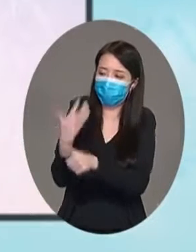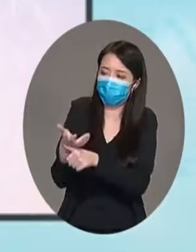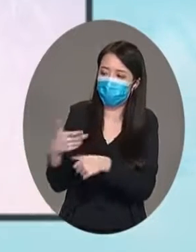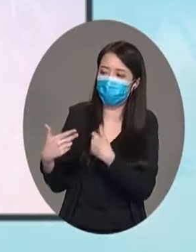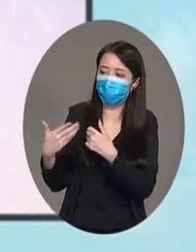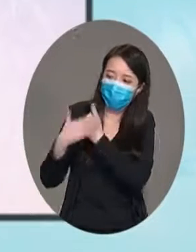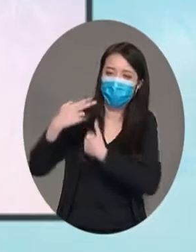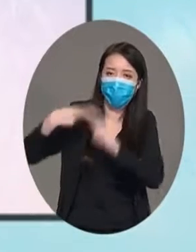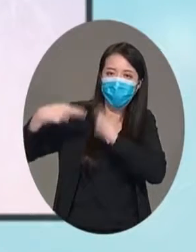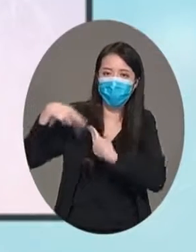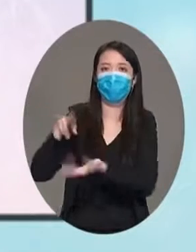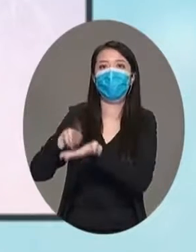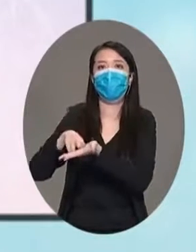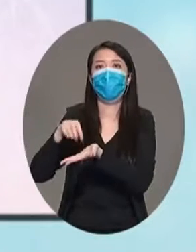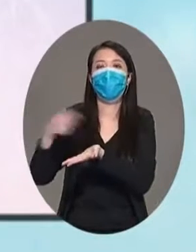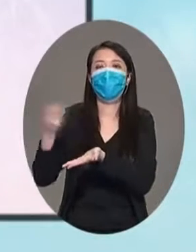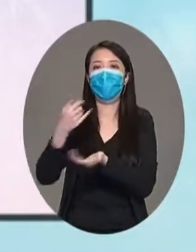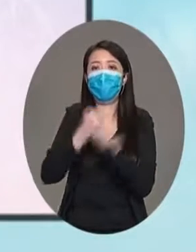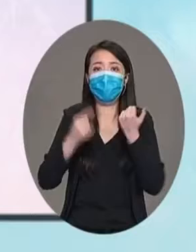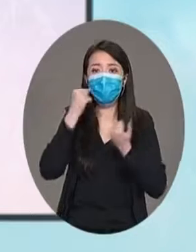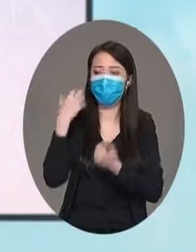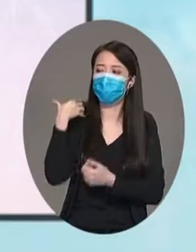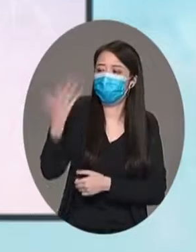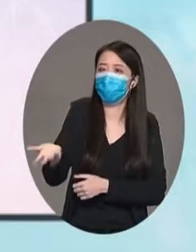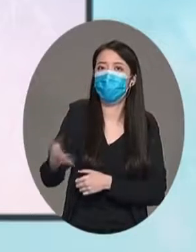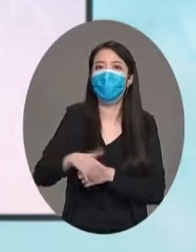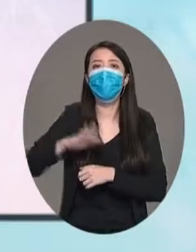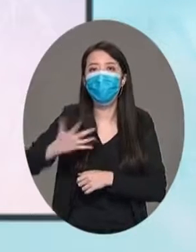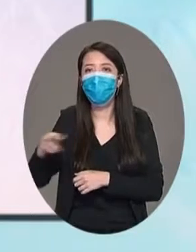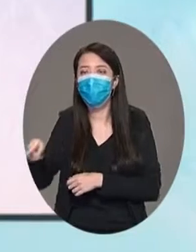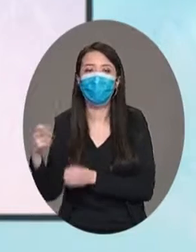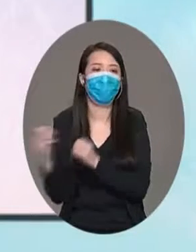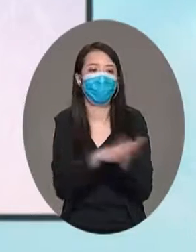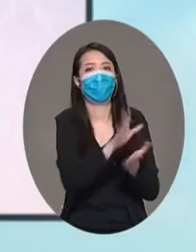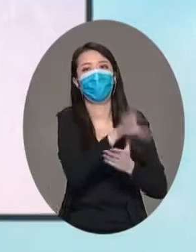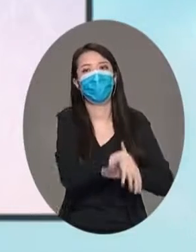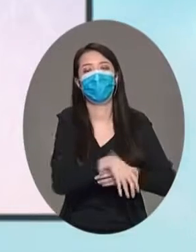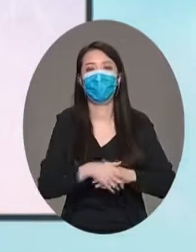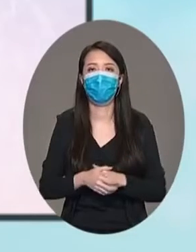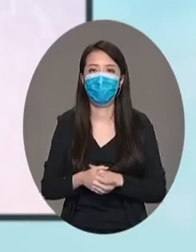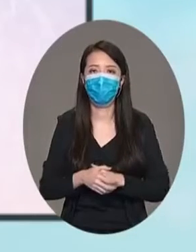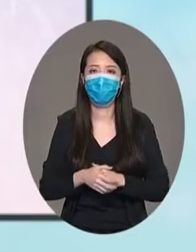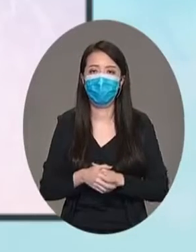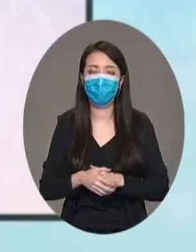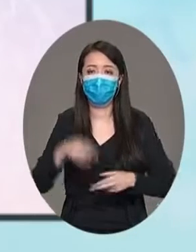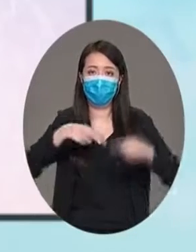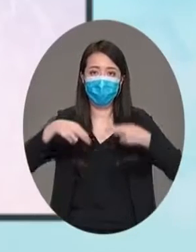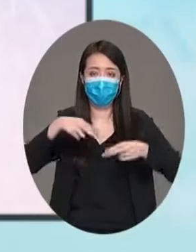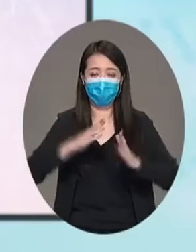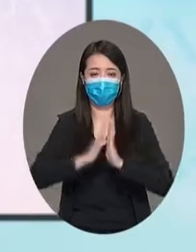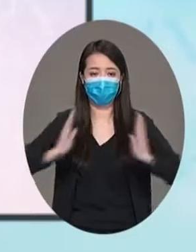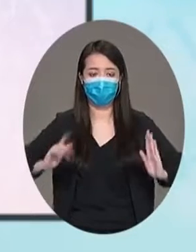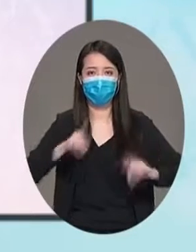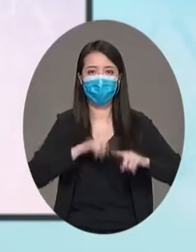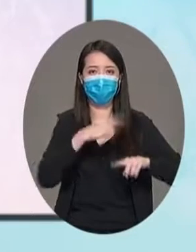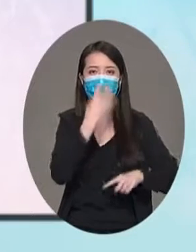手术是基于信任和将生命交给被告，不过被告令事主失望。手术期间事主的卫